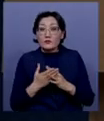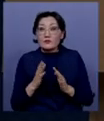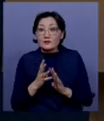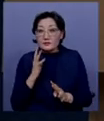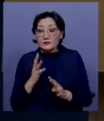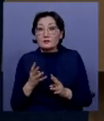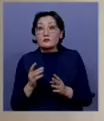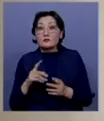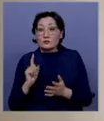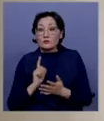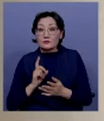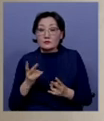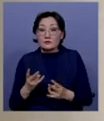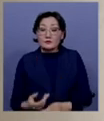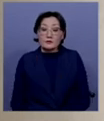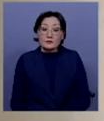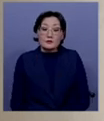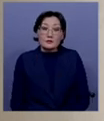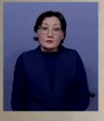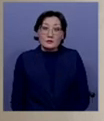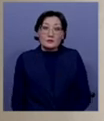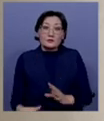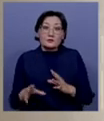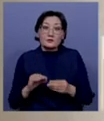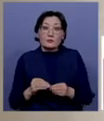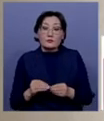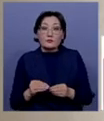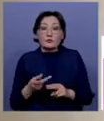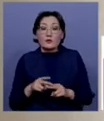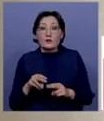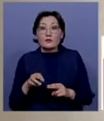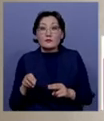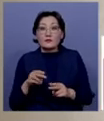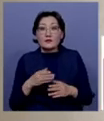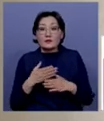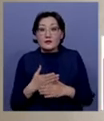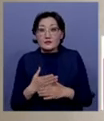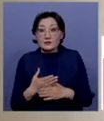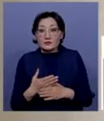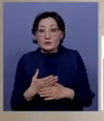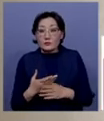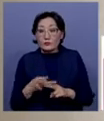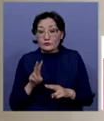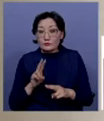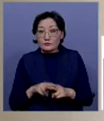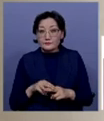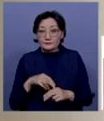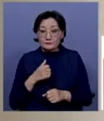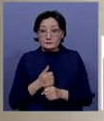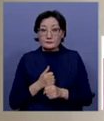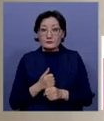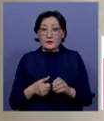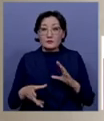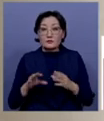кезекке тұру қажет. Жалпы бұл әдіске көшетін болсақ, бұл негізі